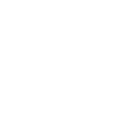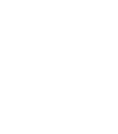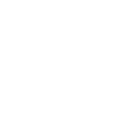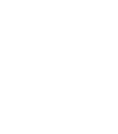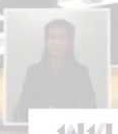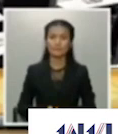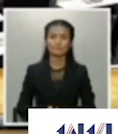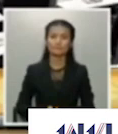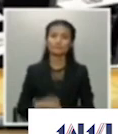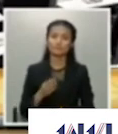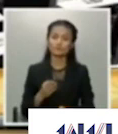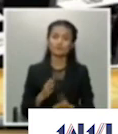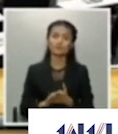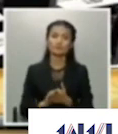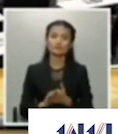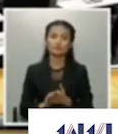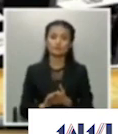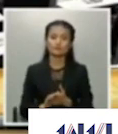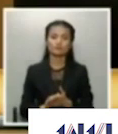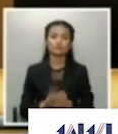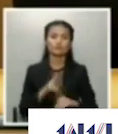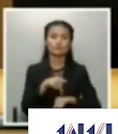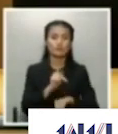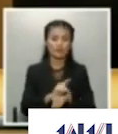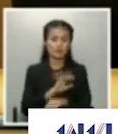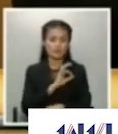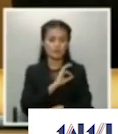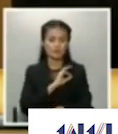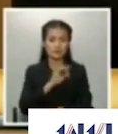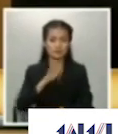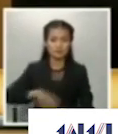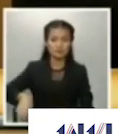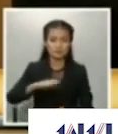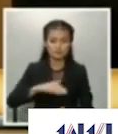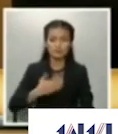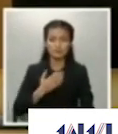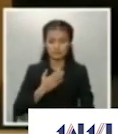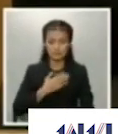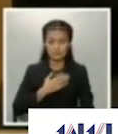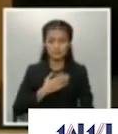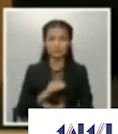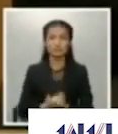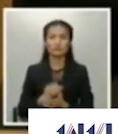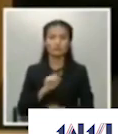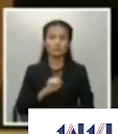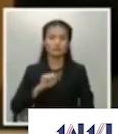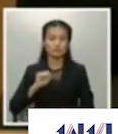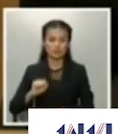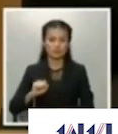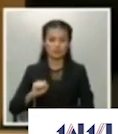ครับเรียนท่านประธานสภาที่เคารพท่านสมาชิกผู้มีเกียรติกับผมในบุญศักดิ์บุรุษงามสมาชิกสภาผู้แทนราษฎ